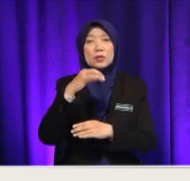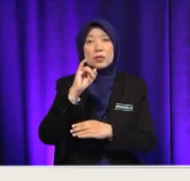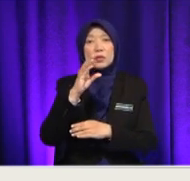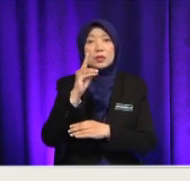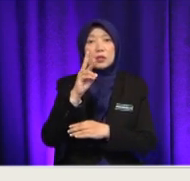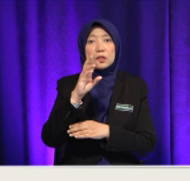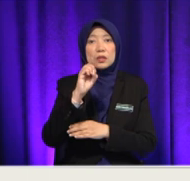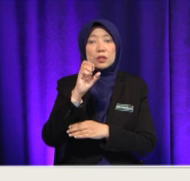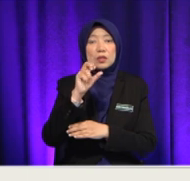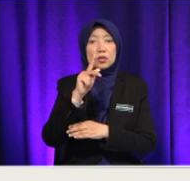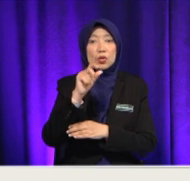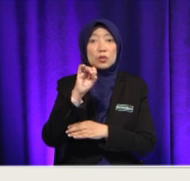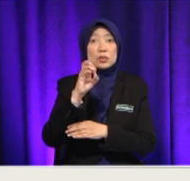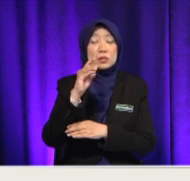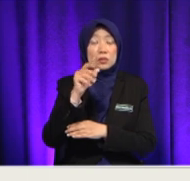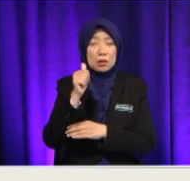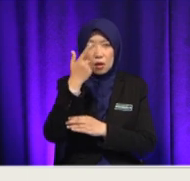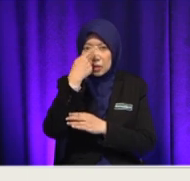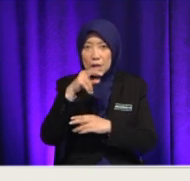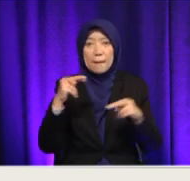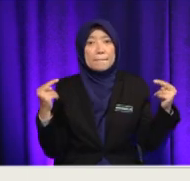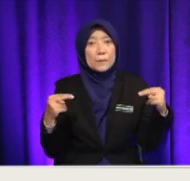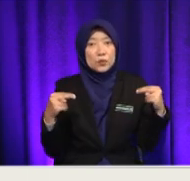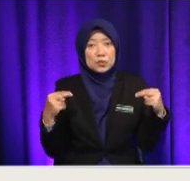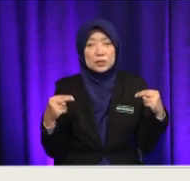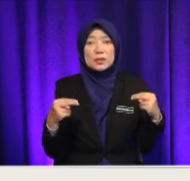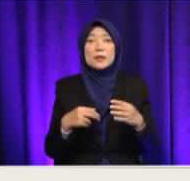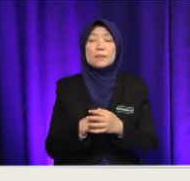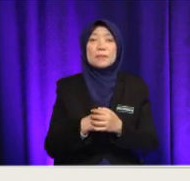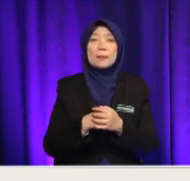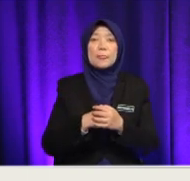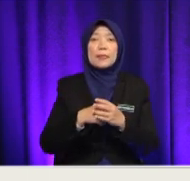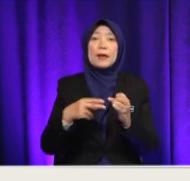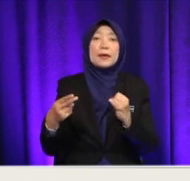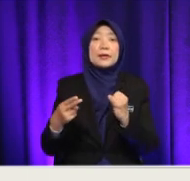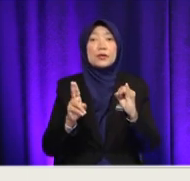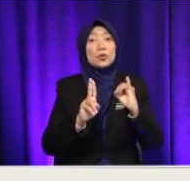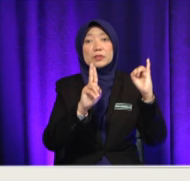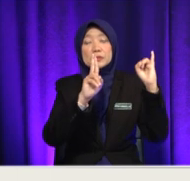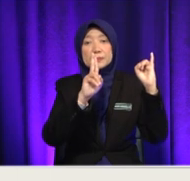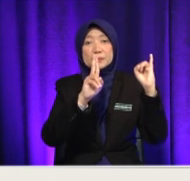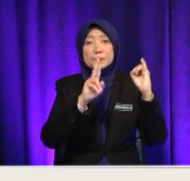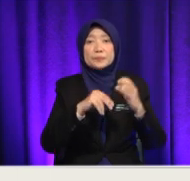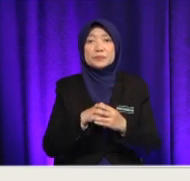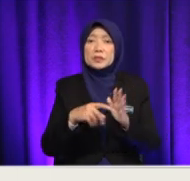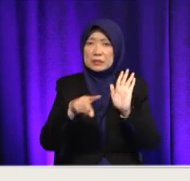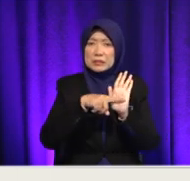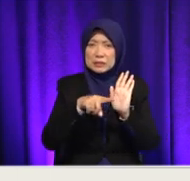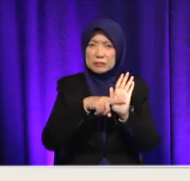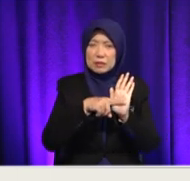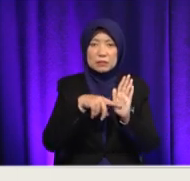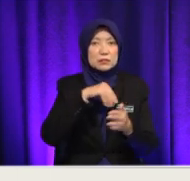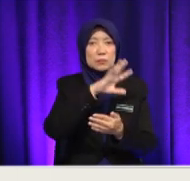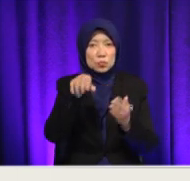akan menetralkan ion hidrogen daripada asid. Yeah. Istilah lainnya semua negatif lah. Daripada alkali